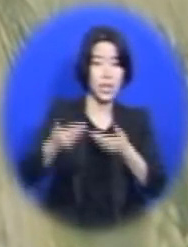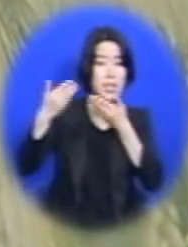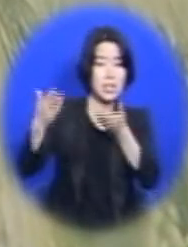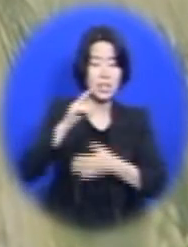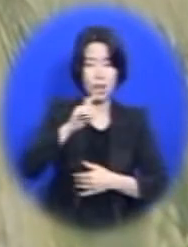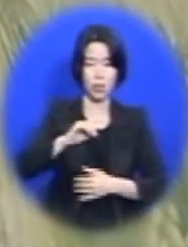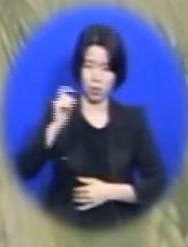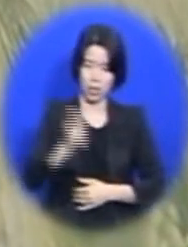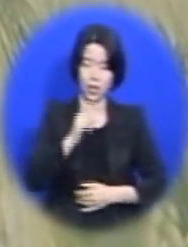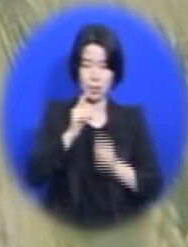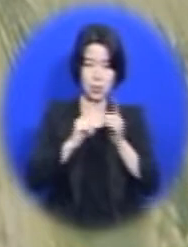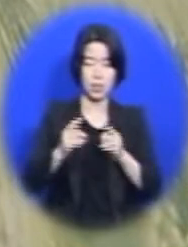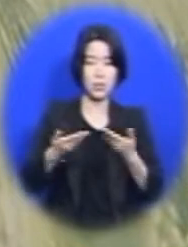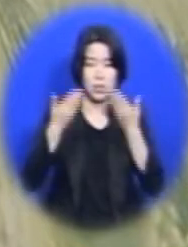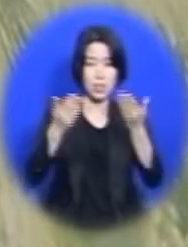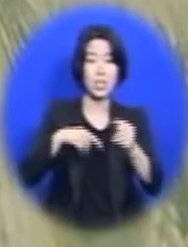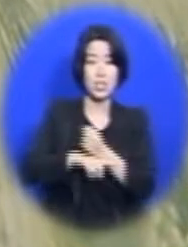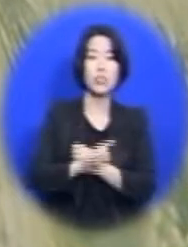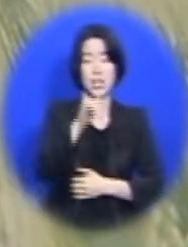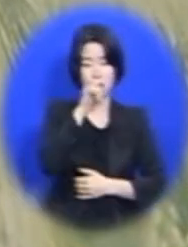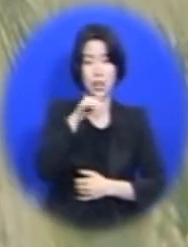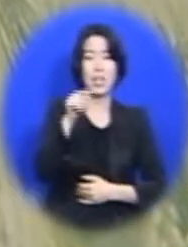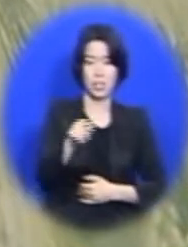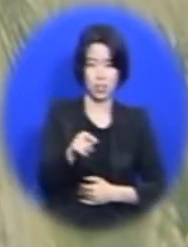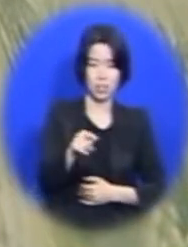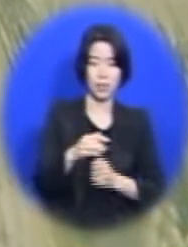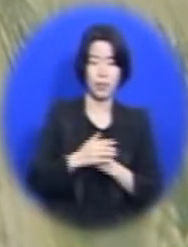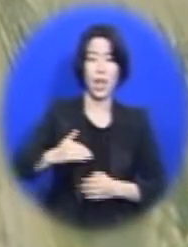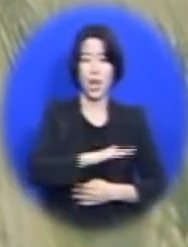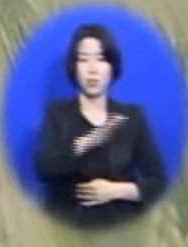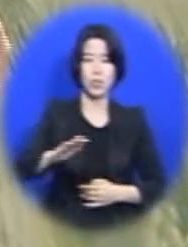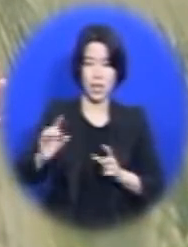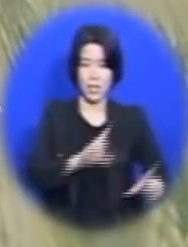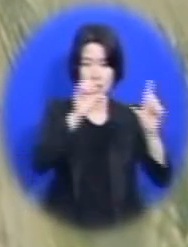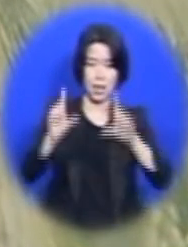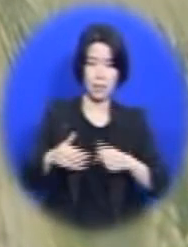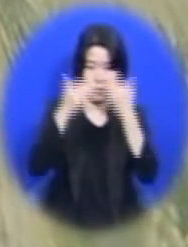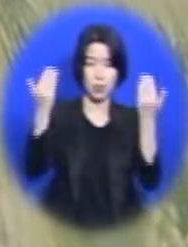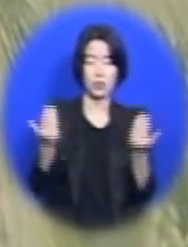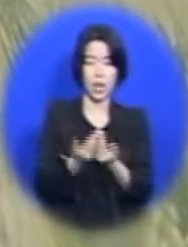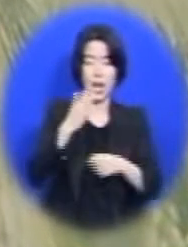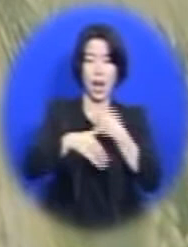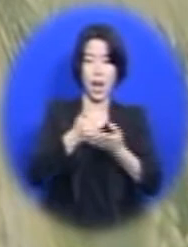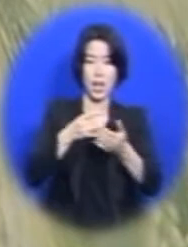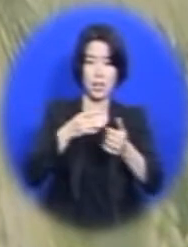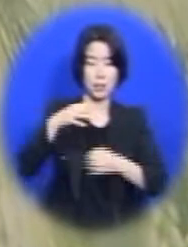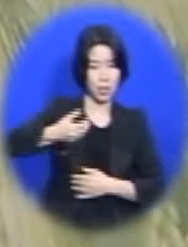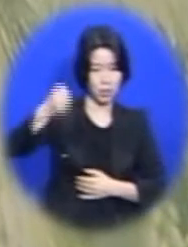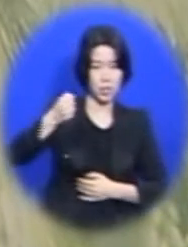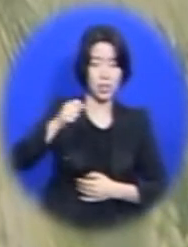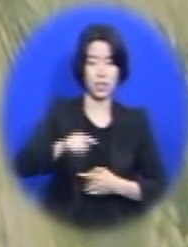이렇게까지 강조하시는 이유가 있습니다. 그것은 우리의 삶 전체가 하나님의 것이라고